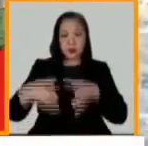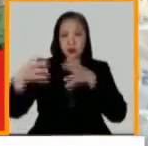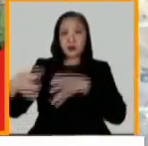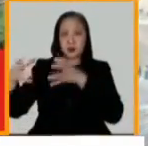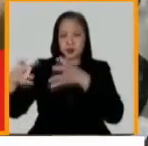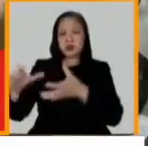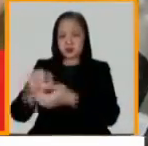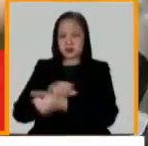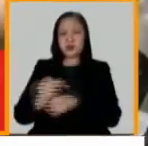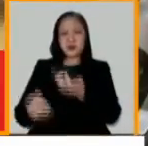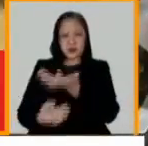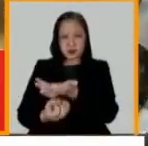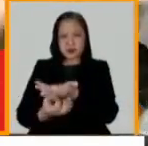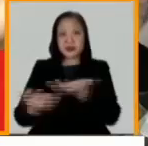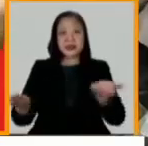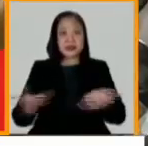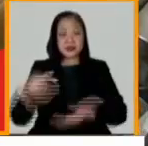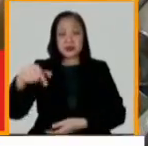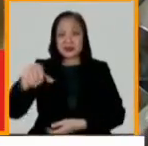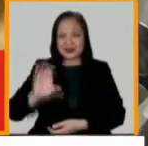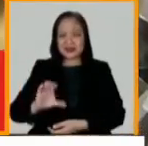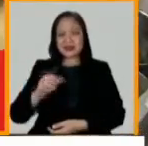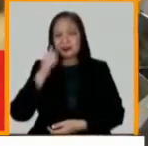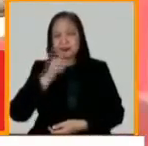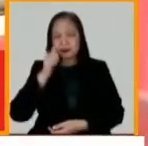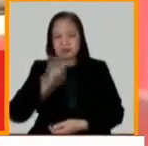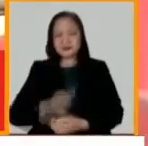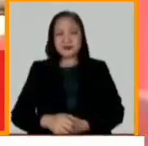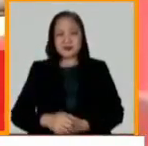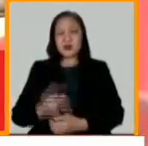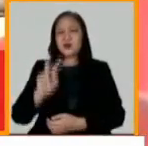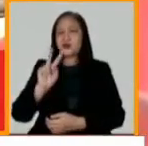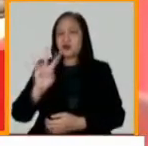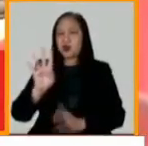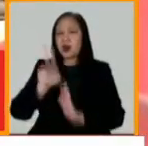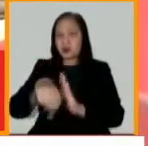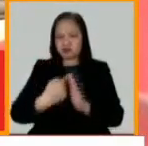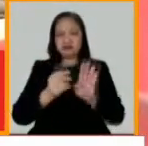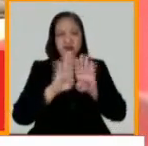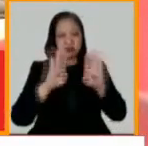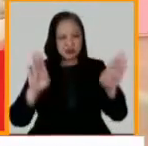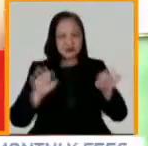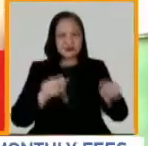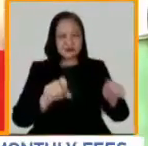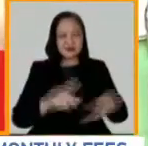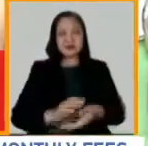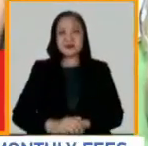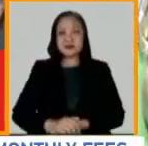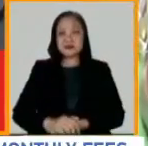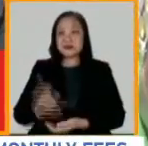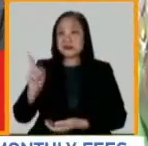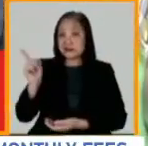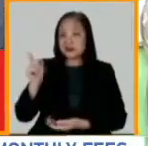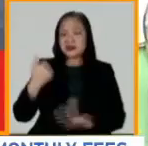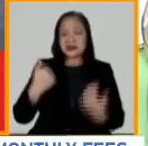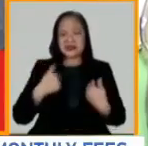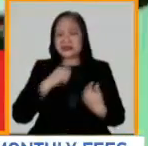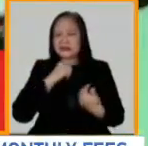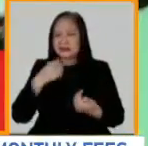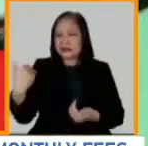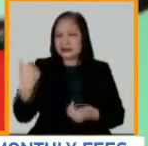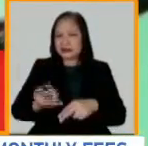City kada araw. 24 oras kasi silang bukas. Ayon sa nagtitinda, hindi pa raw nagtataas ng presyo ang supplier nila ng